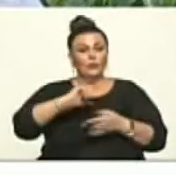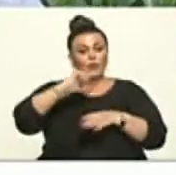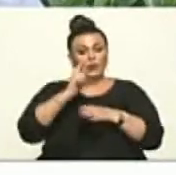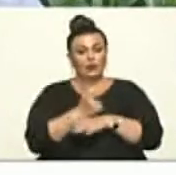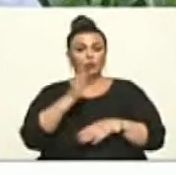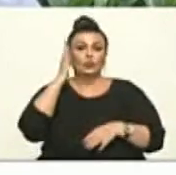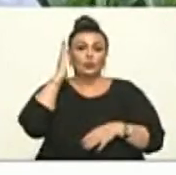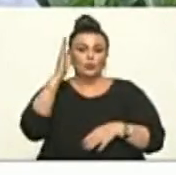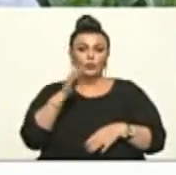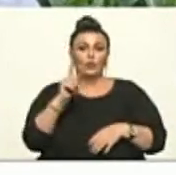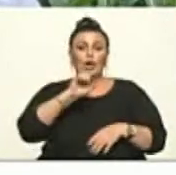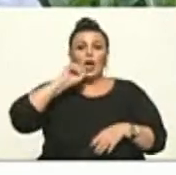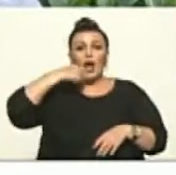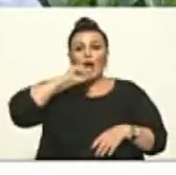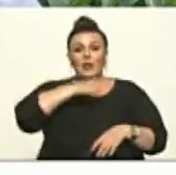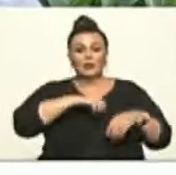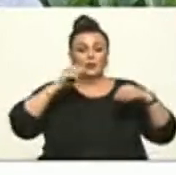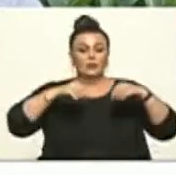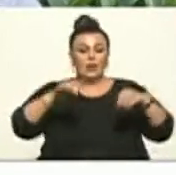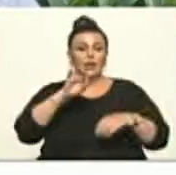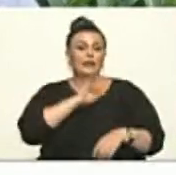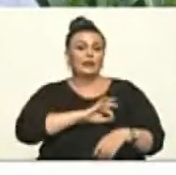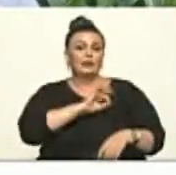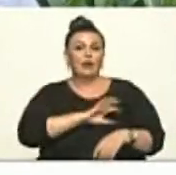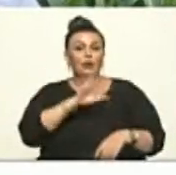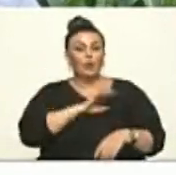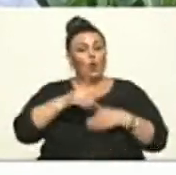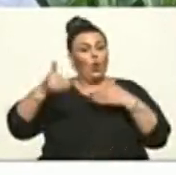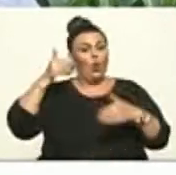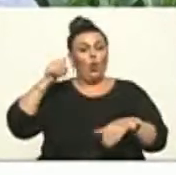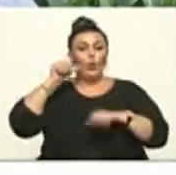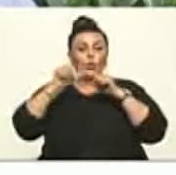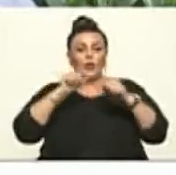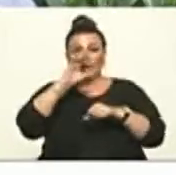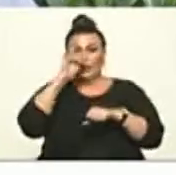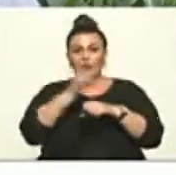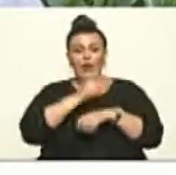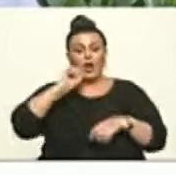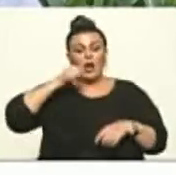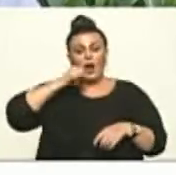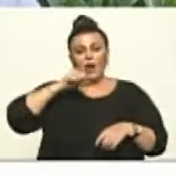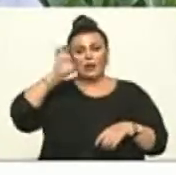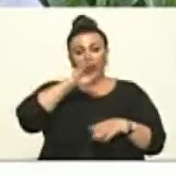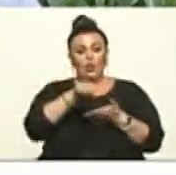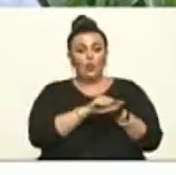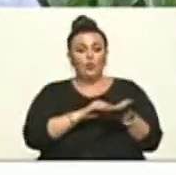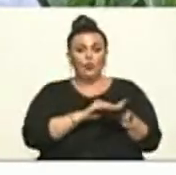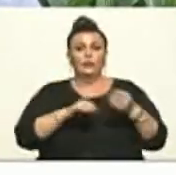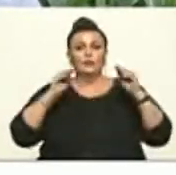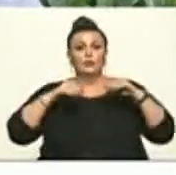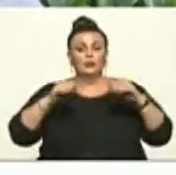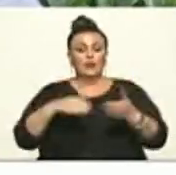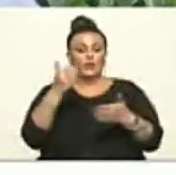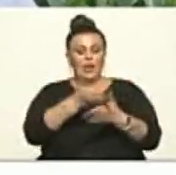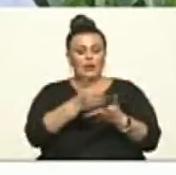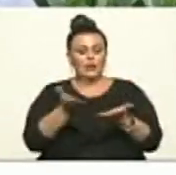kimi, təkrar əkin kimi qarğdalı əkindən istifadə edirlər. Ötən il ilk dəfə olaraq təkrar qarğdalı əkinlərini